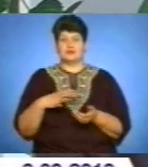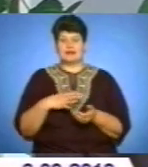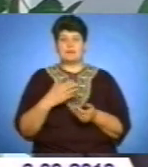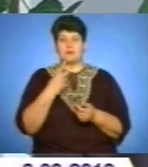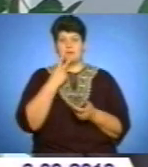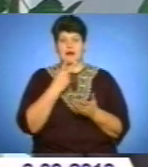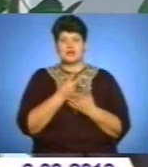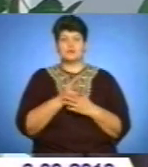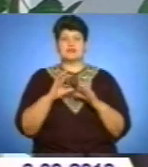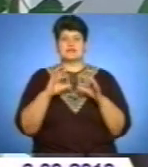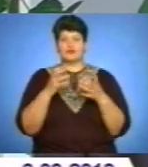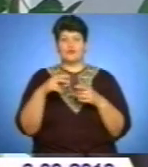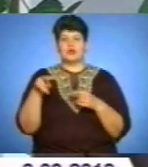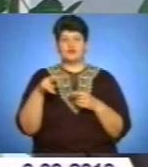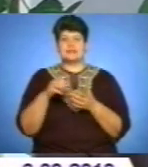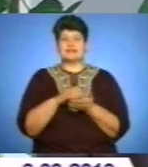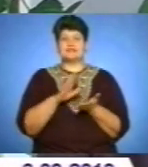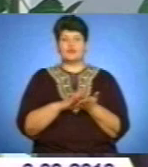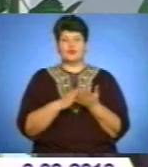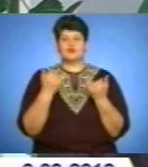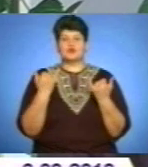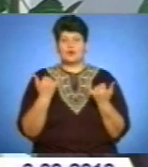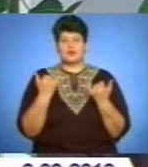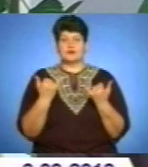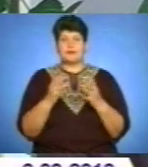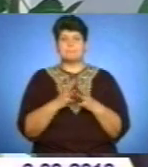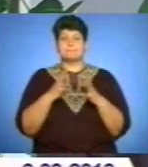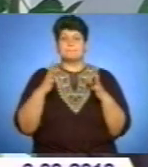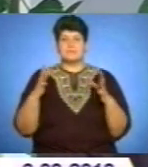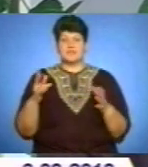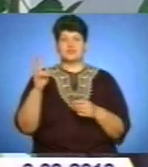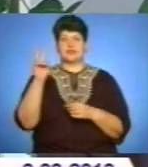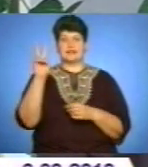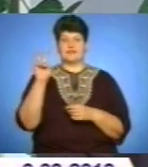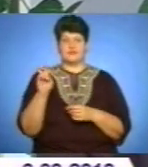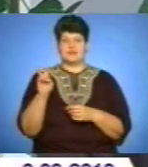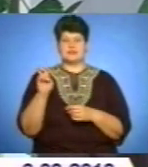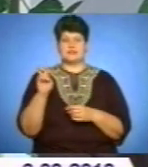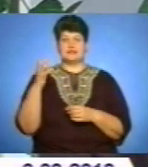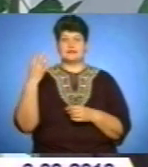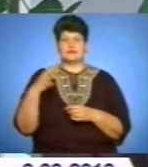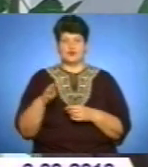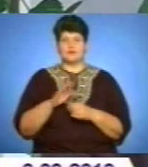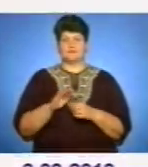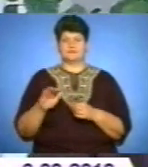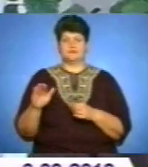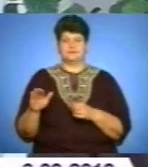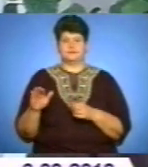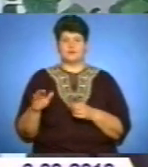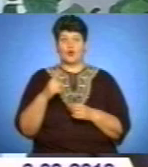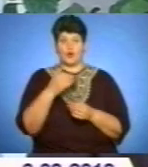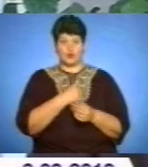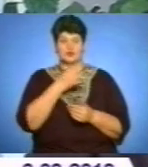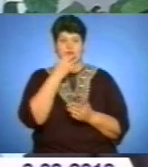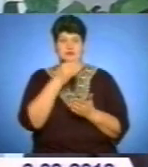бачимо, що на світову літературу зареєстровано сьогодні більше 240 абітурієнтів. Хочу